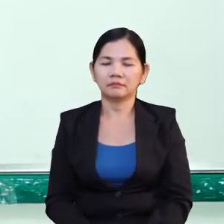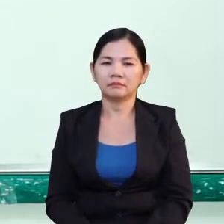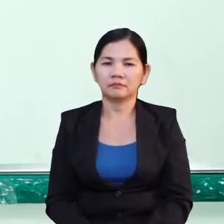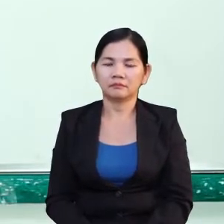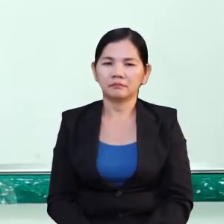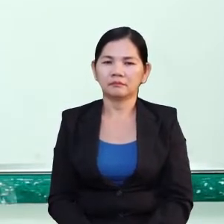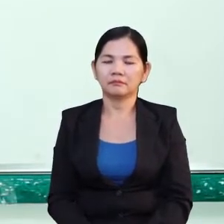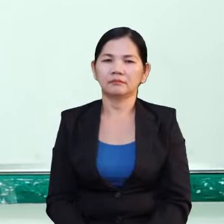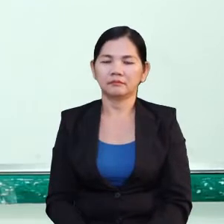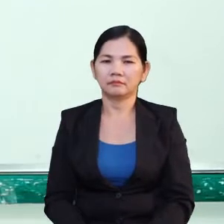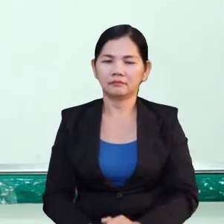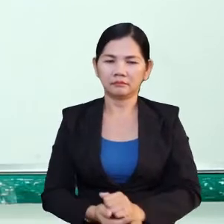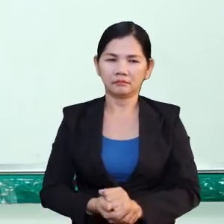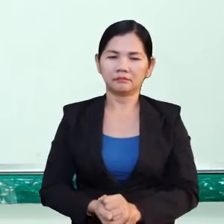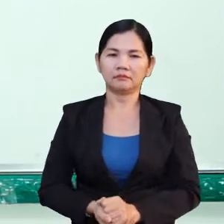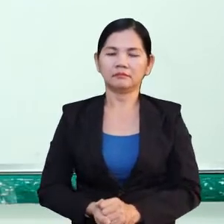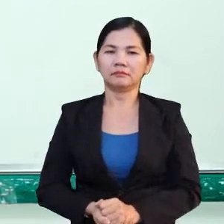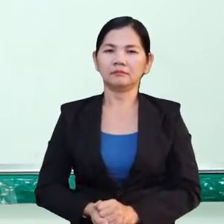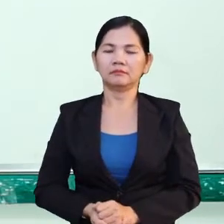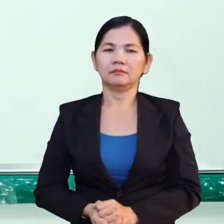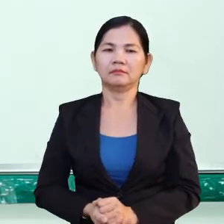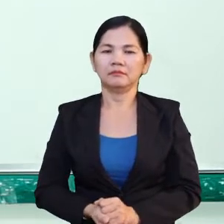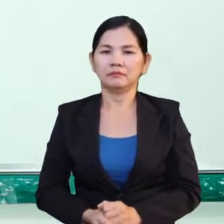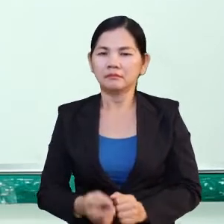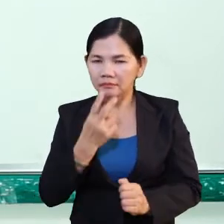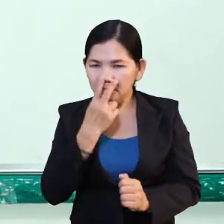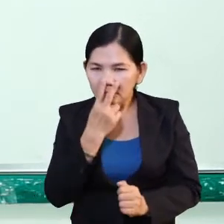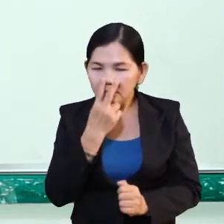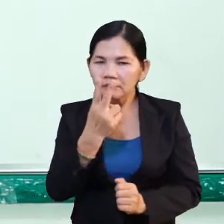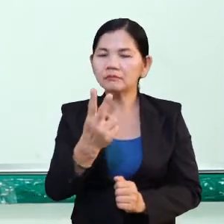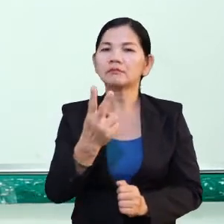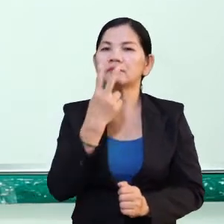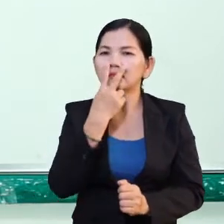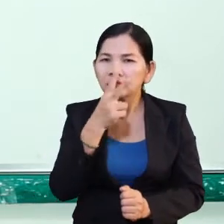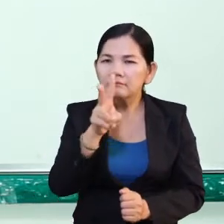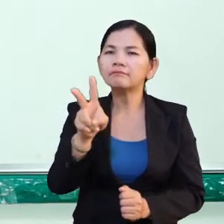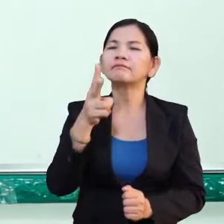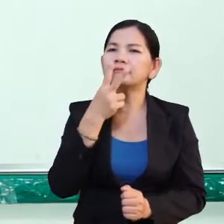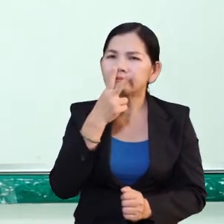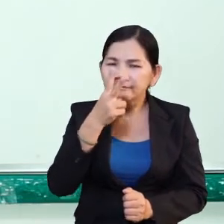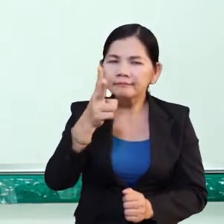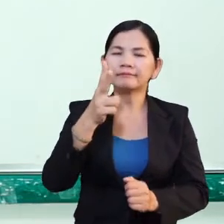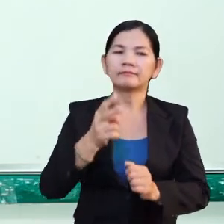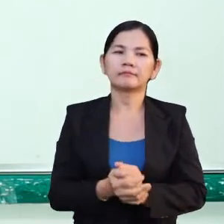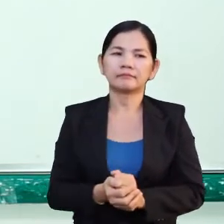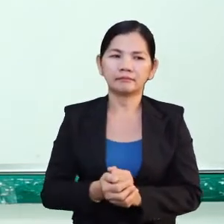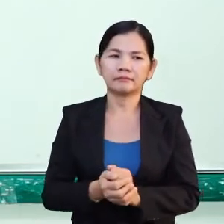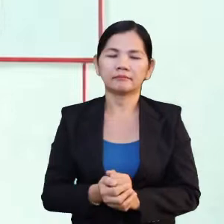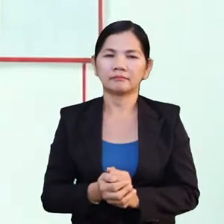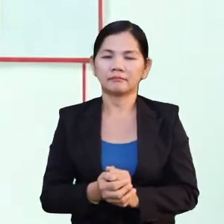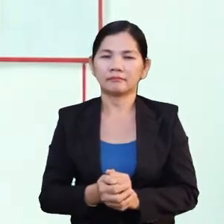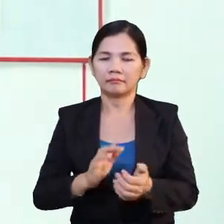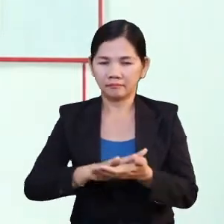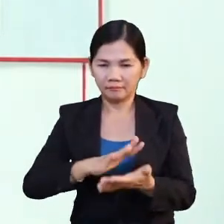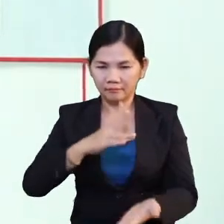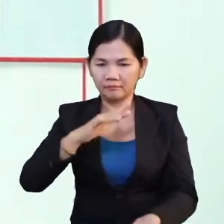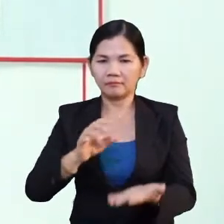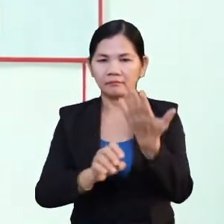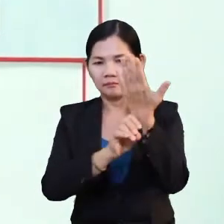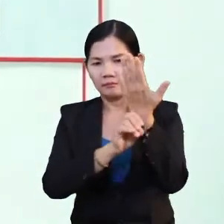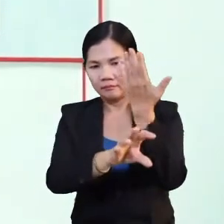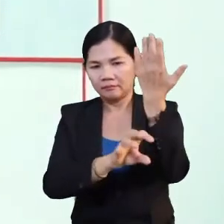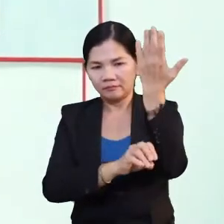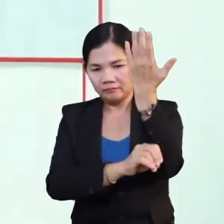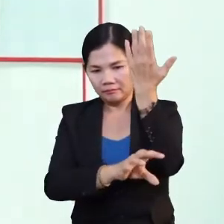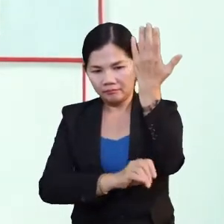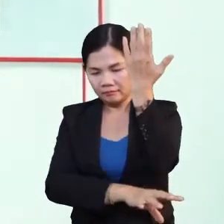ចាអញ្ចឹងម្ដងគាត់ងើយមើលទៀតណាមើលតែអីគេកូនចាគឺមើលភ្លើងសញ្ញាចរាច